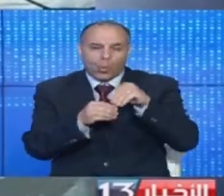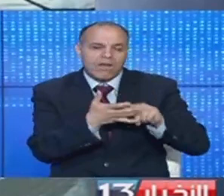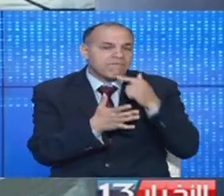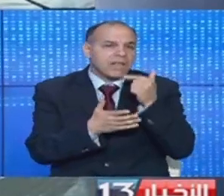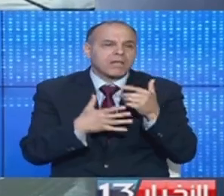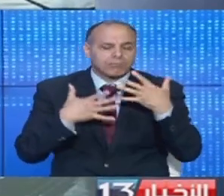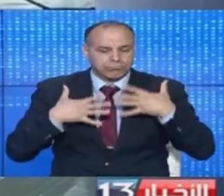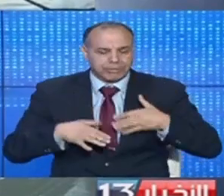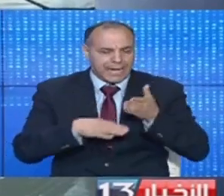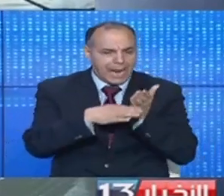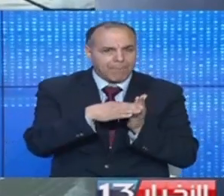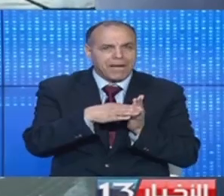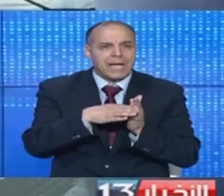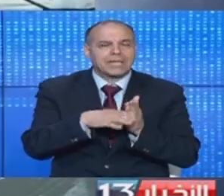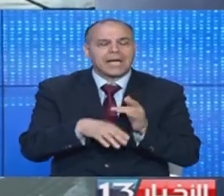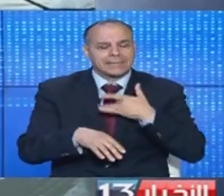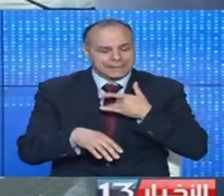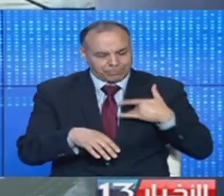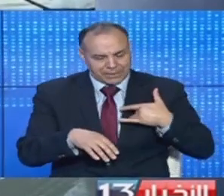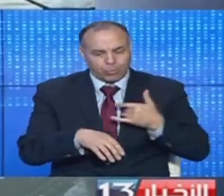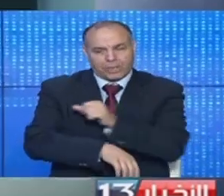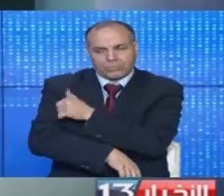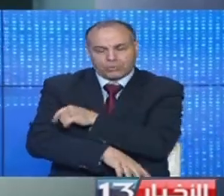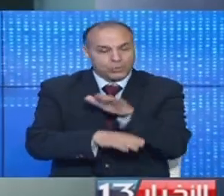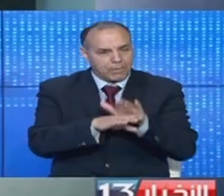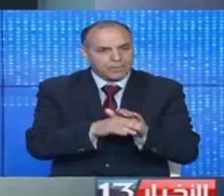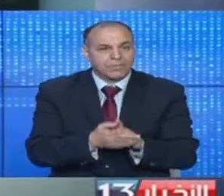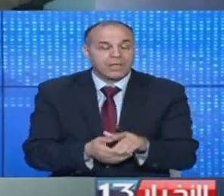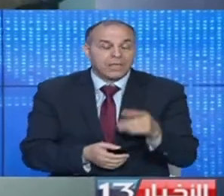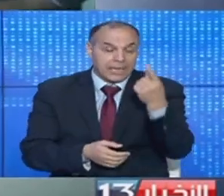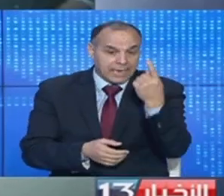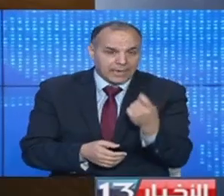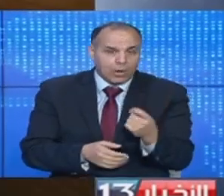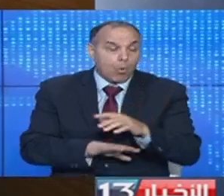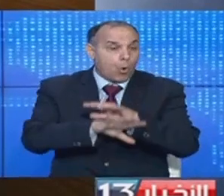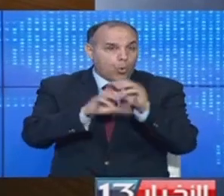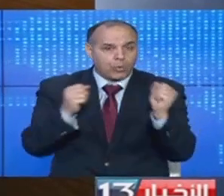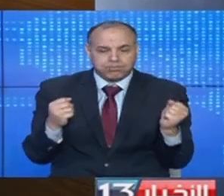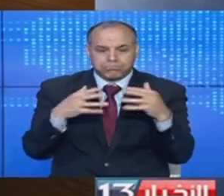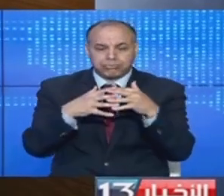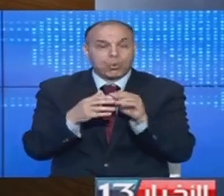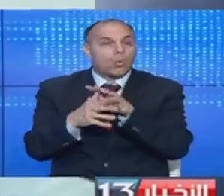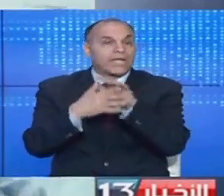كل ما لازم لحمايه الطبيب او الاطار شبه الطبي. فاليوم الكل